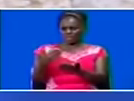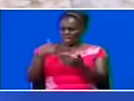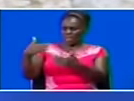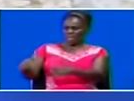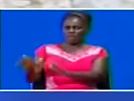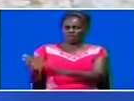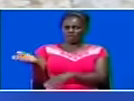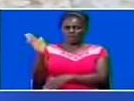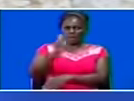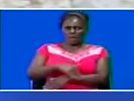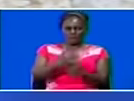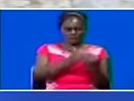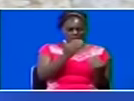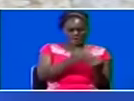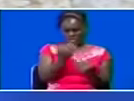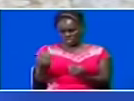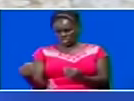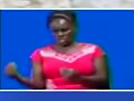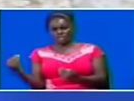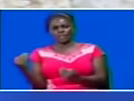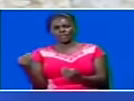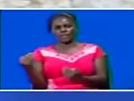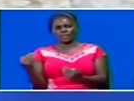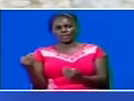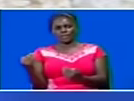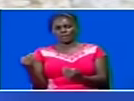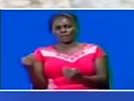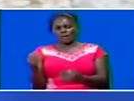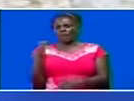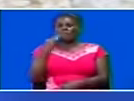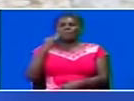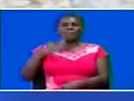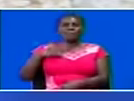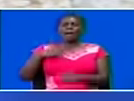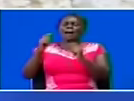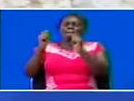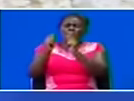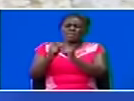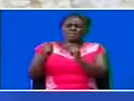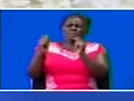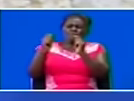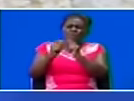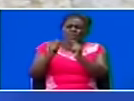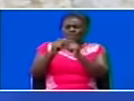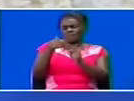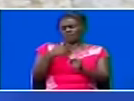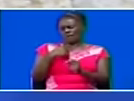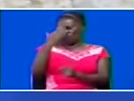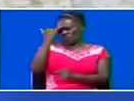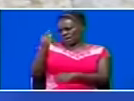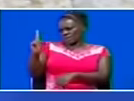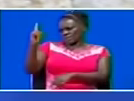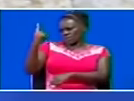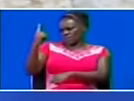na ninakuja kuhudumia hawa wadogo. Licha hivyo mamangu anaumia sana, sababu inafika wakati